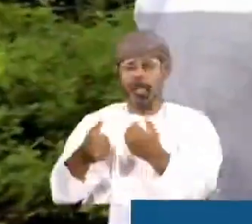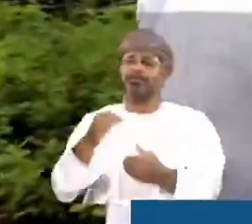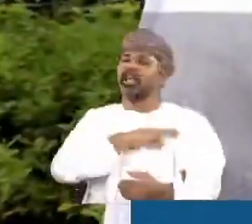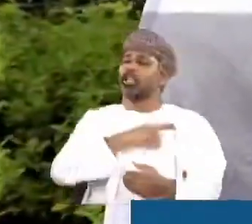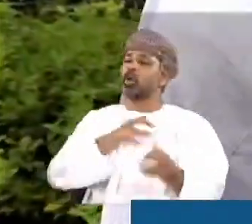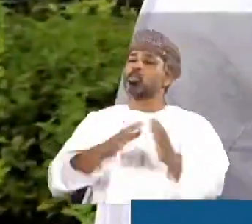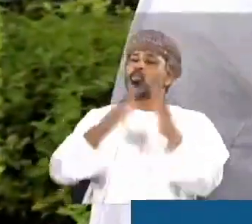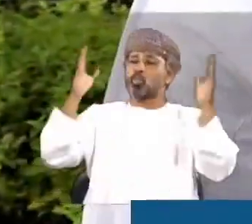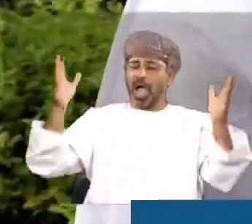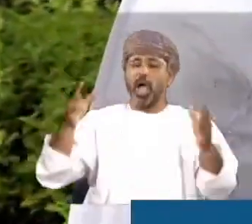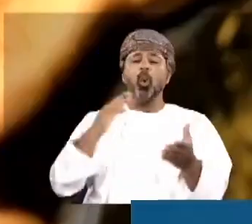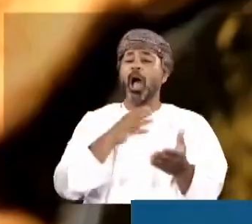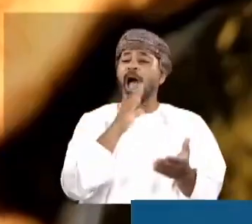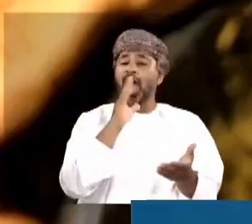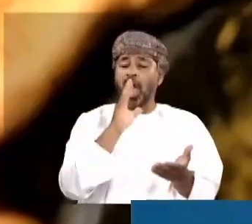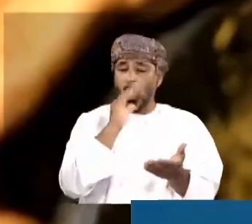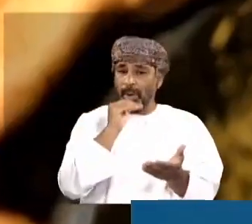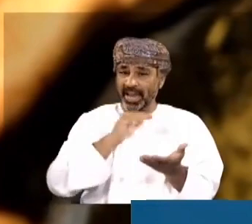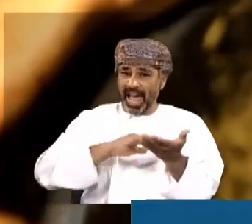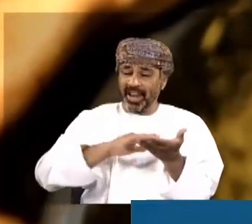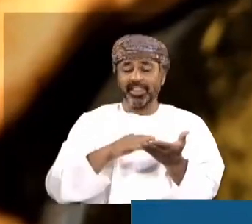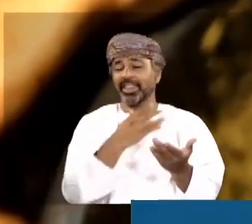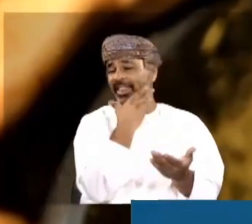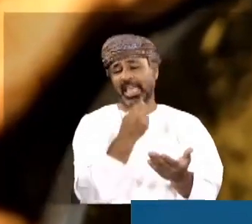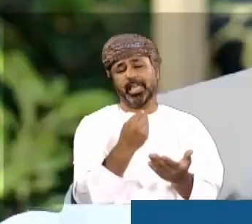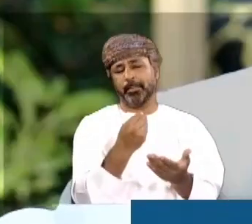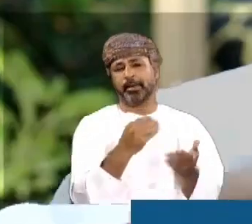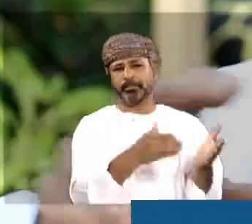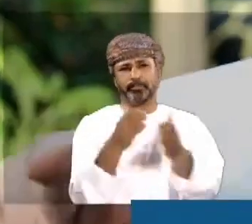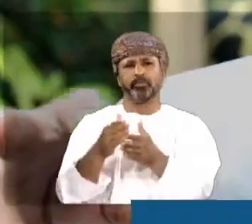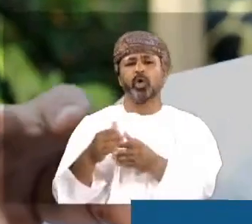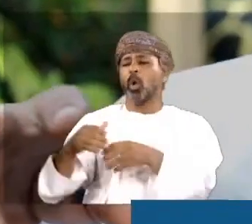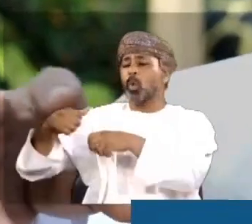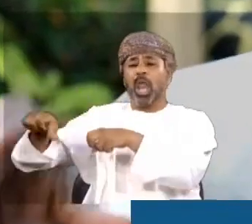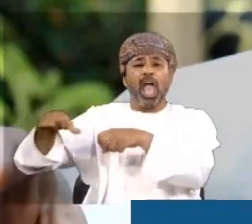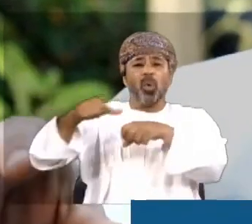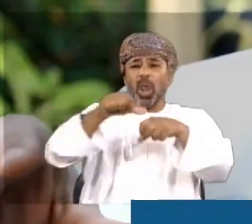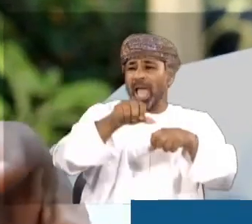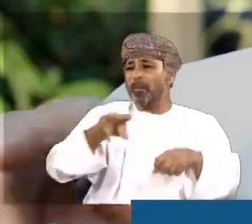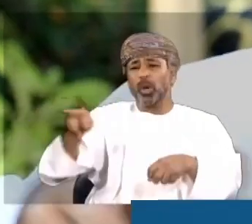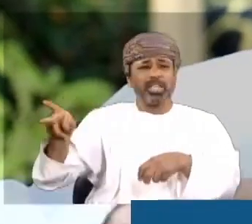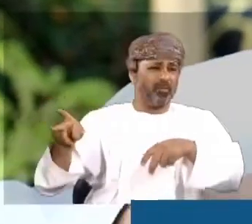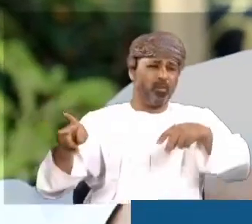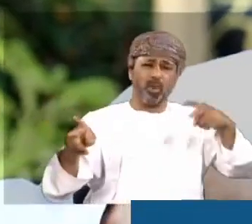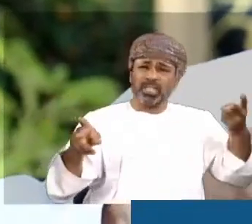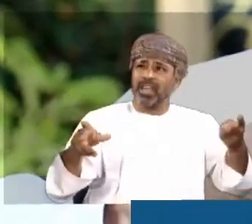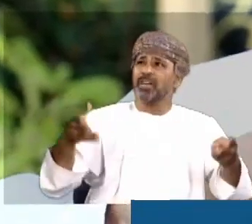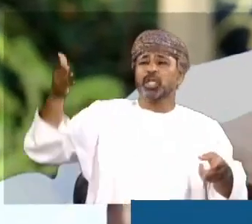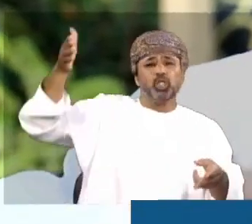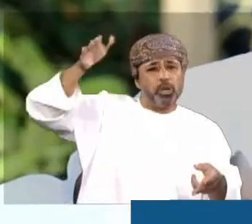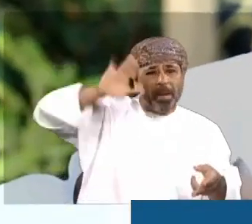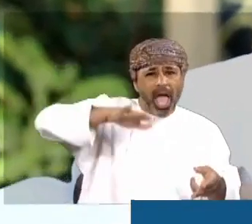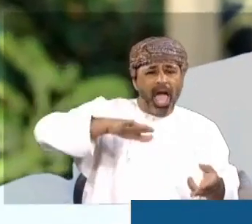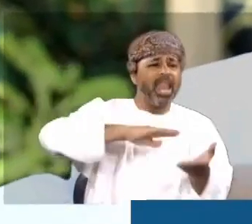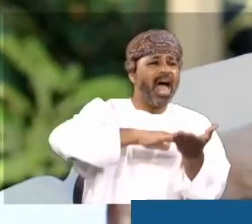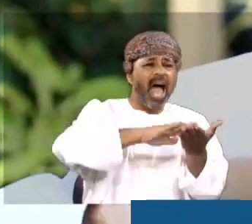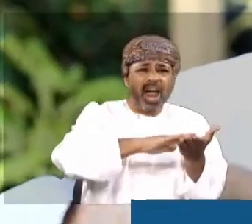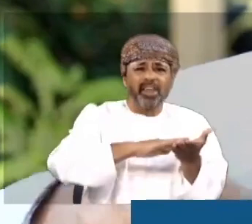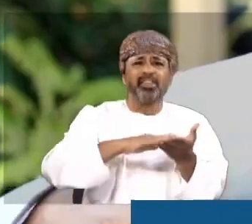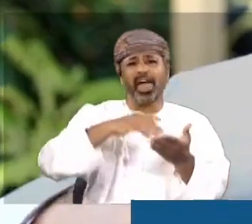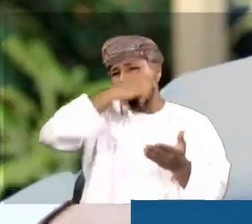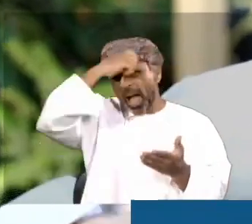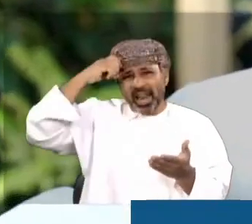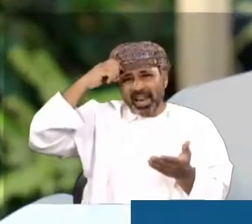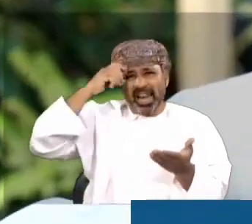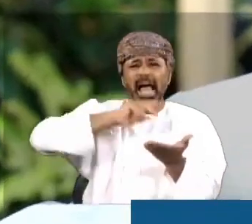عمان الطيبة لا تنبت إلا طيبة. من ولاية لولاية تختلف التضاريس وتختلف الأجواء، يعني في